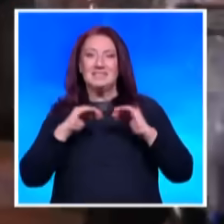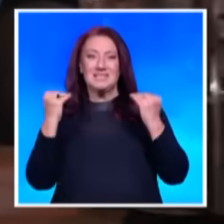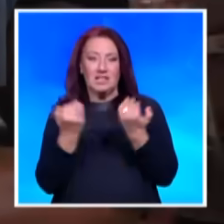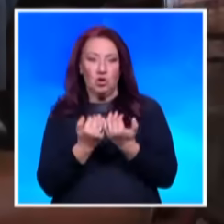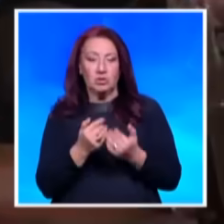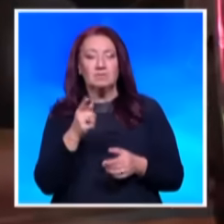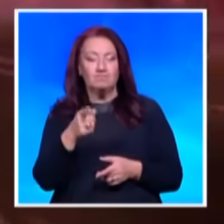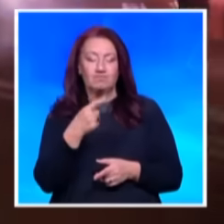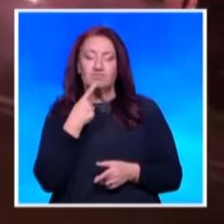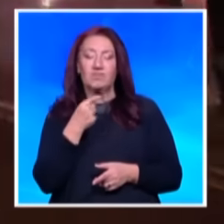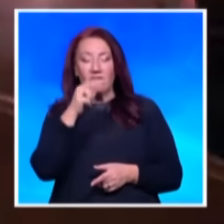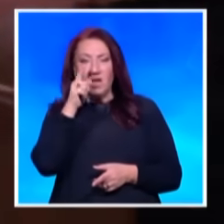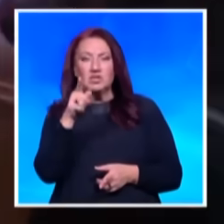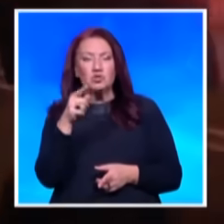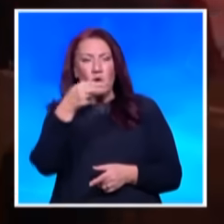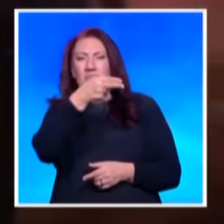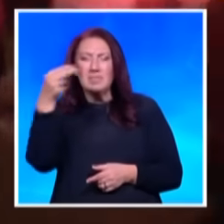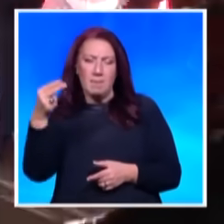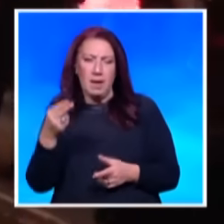поне Левски и ЦСКА.